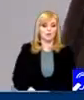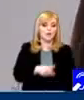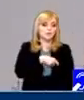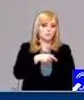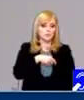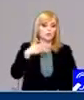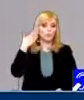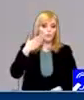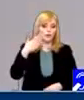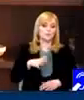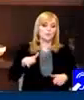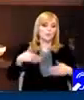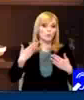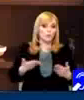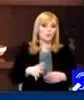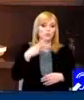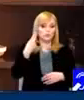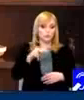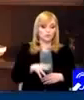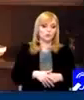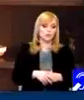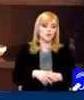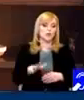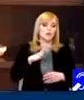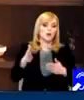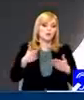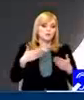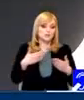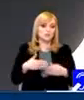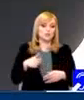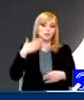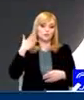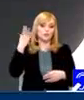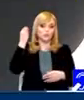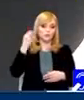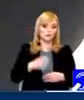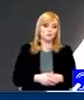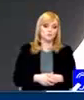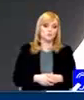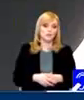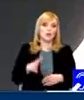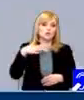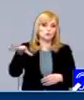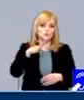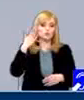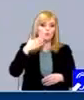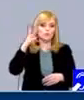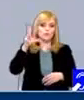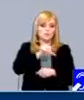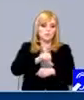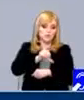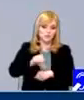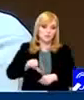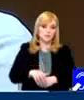Deputatul român Matei Dobrovie își propune să resusciteze o inițiativă lansată anterior de Departamentul pentru Relația cu Românii de Pretutindeni și anume